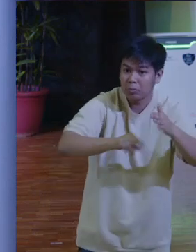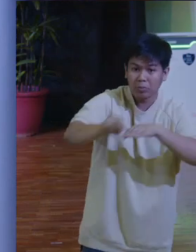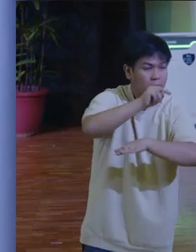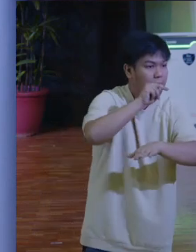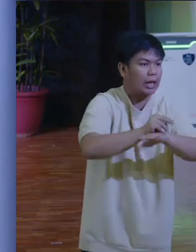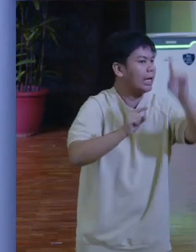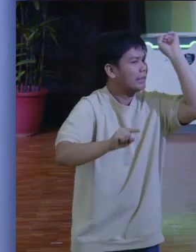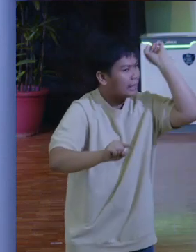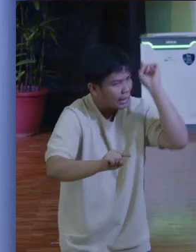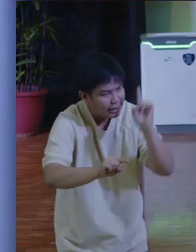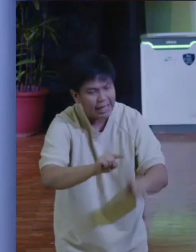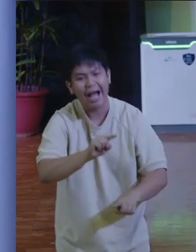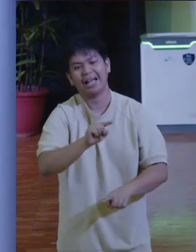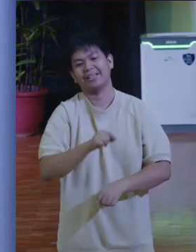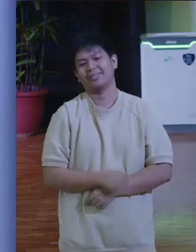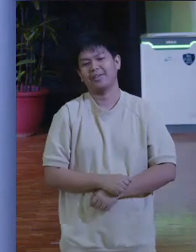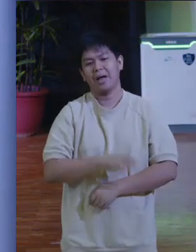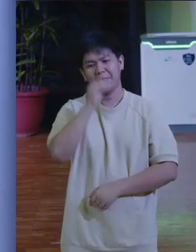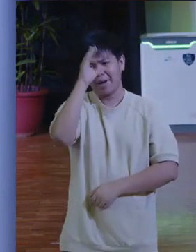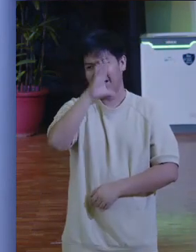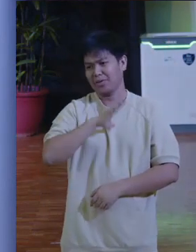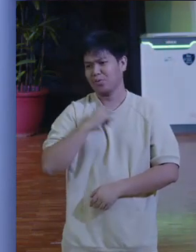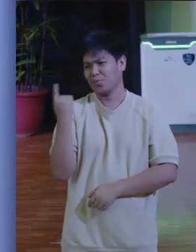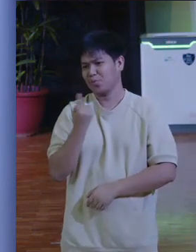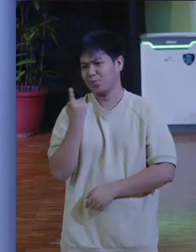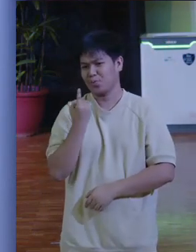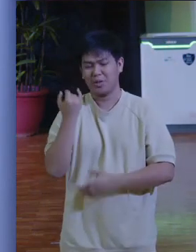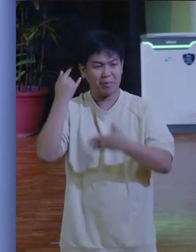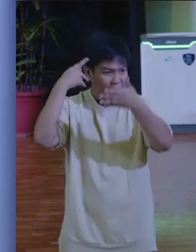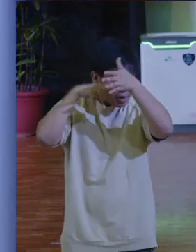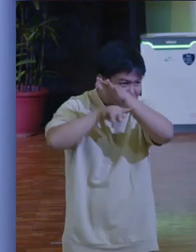Mesias. Sa Isaiah 49 verse 1 to 7,